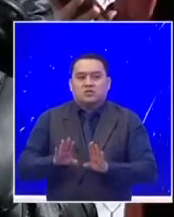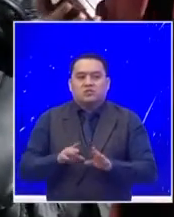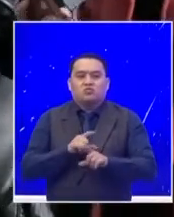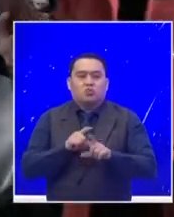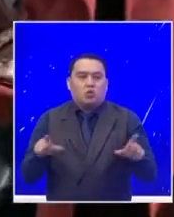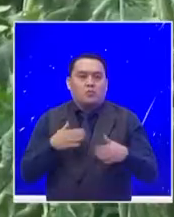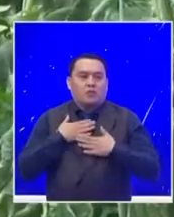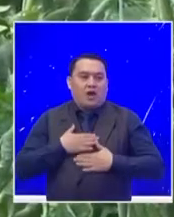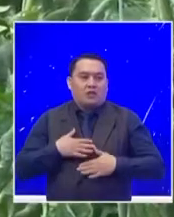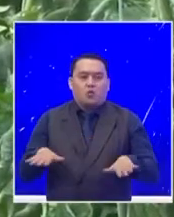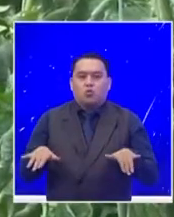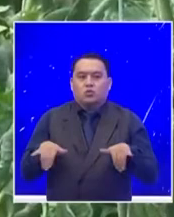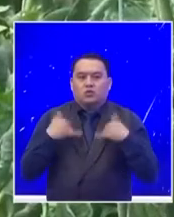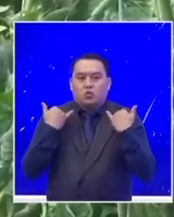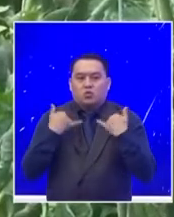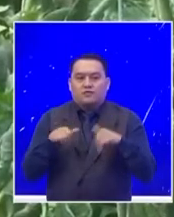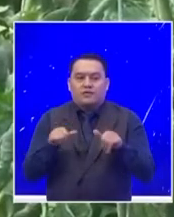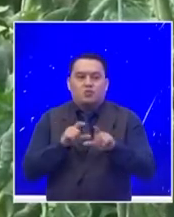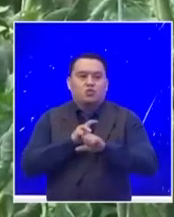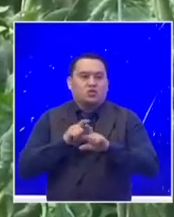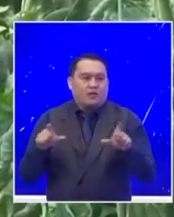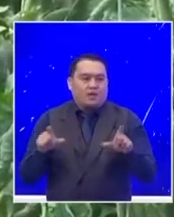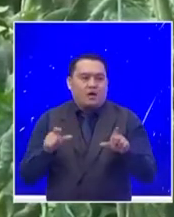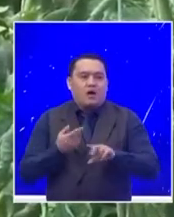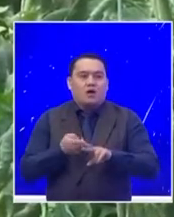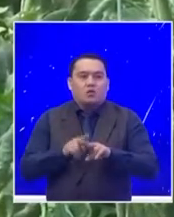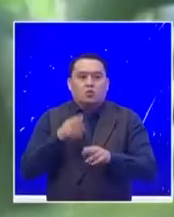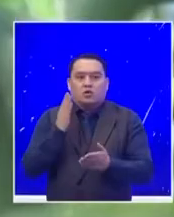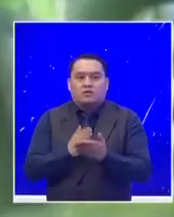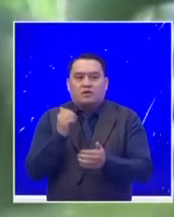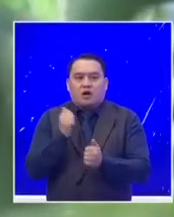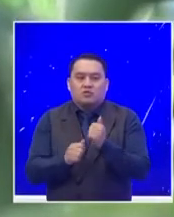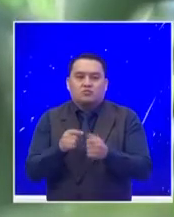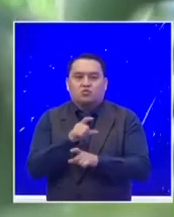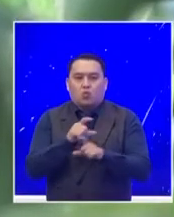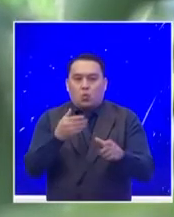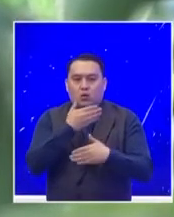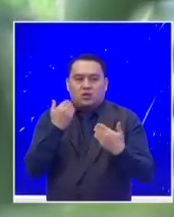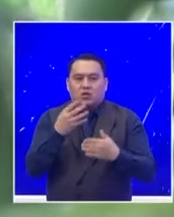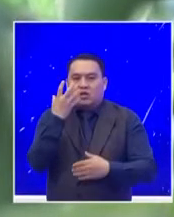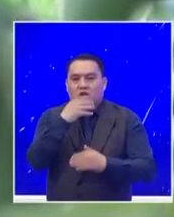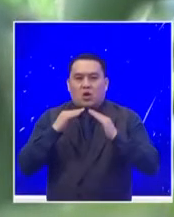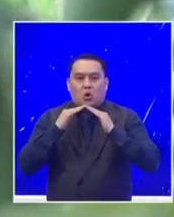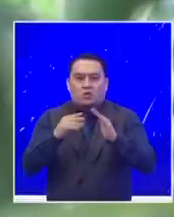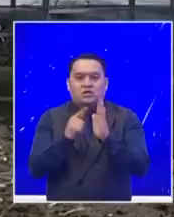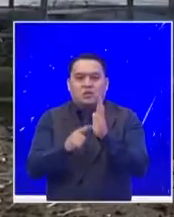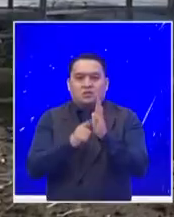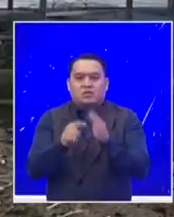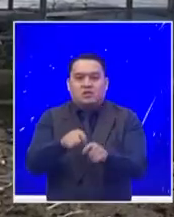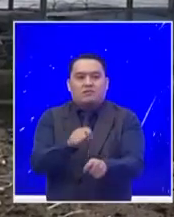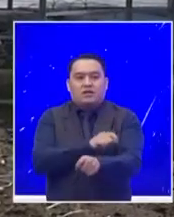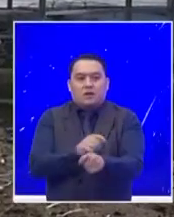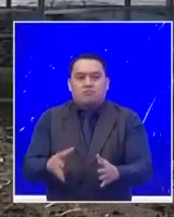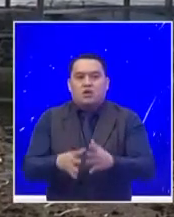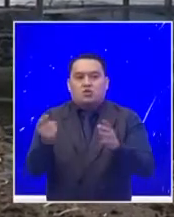были очень приятно удивлены конструкциями данного учреждения, которые имеются не в каждой школе. Это собственная теплица в 70 квадратных метров,